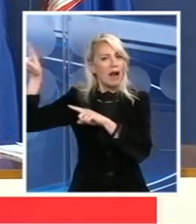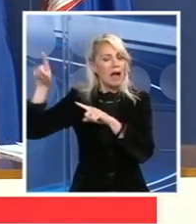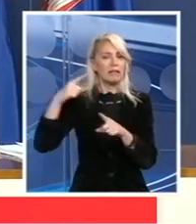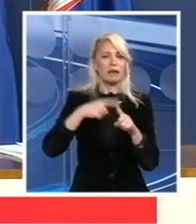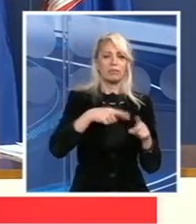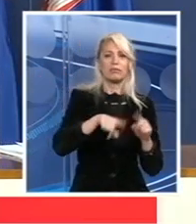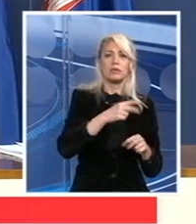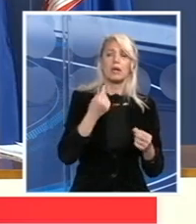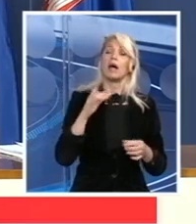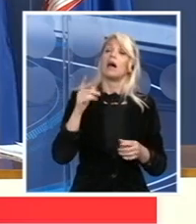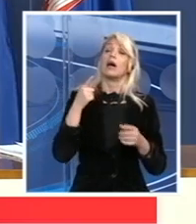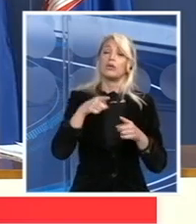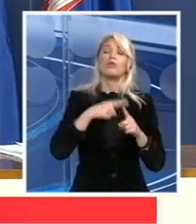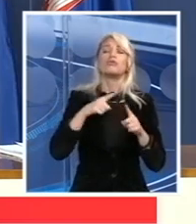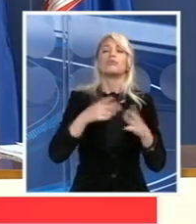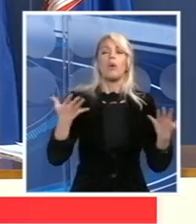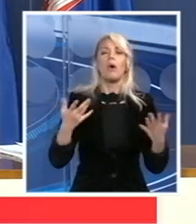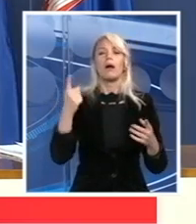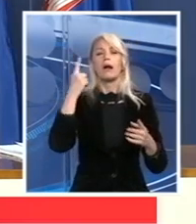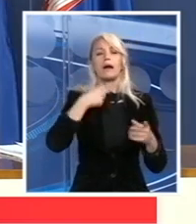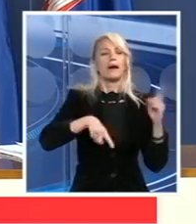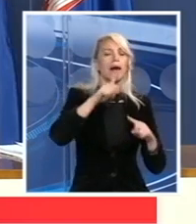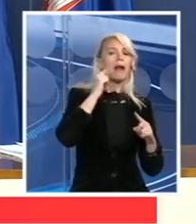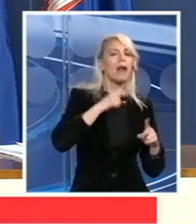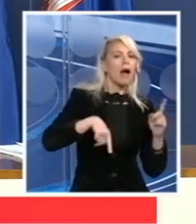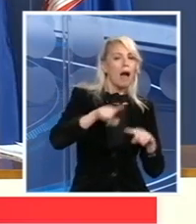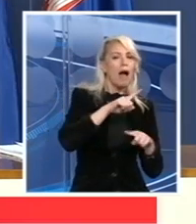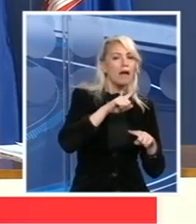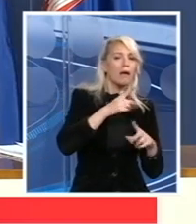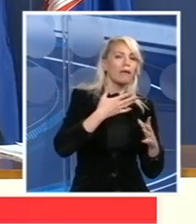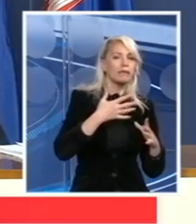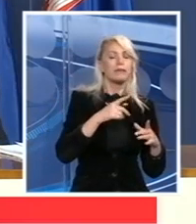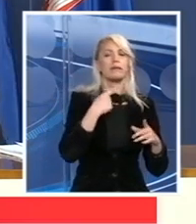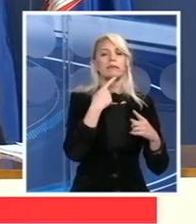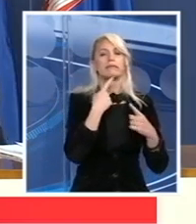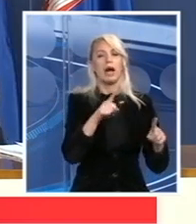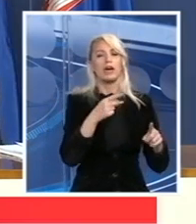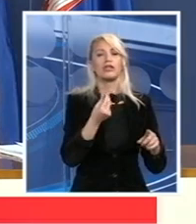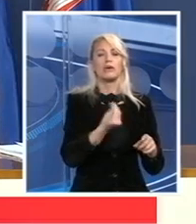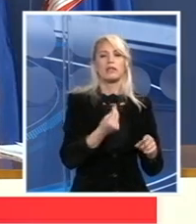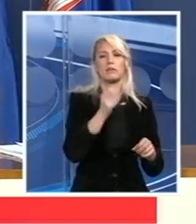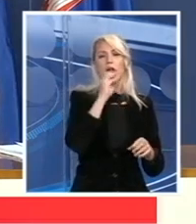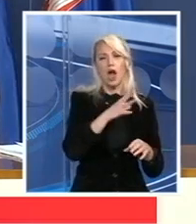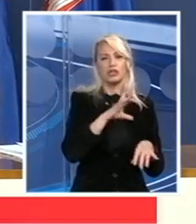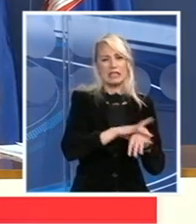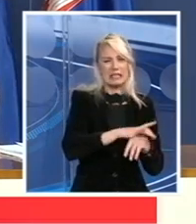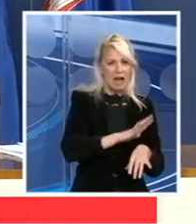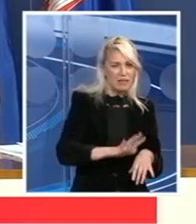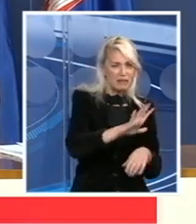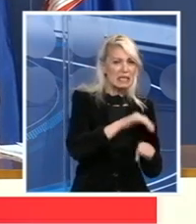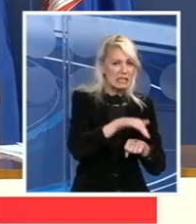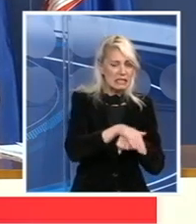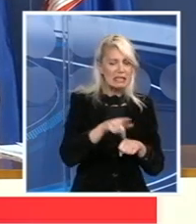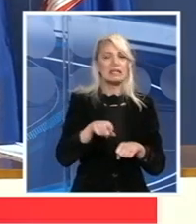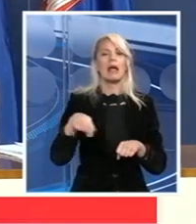problem da li su naše zdravstvene ustanove loše branjene od COVID-a, kao što neki pokušavaju da predstave. A drugo pitanje se odnosi na staračke